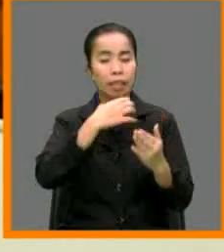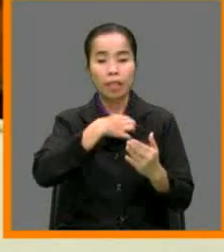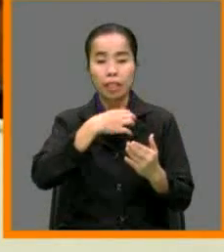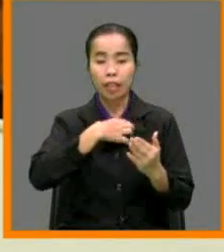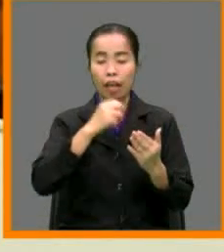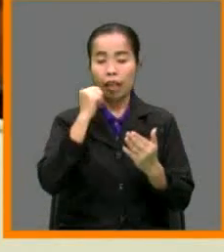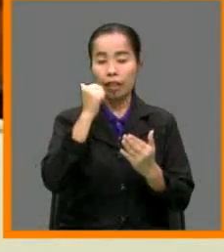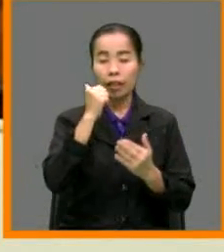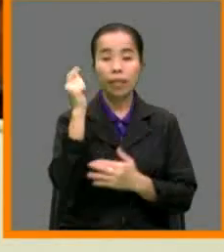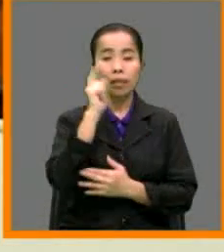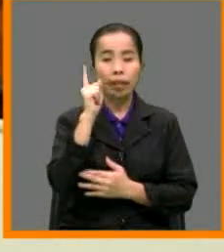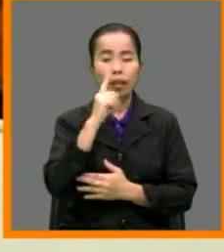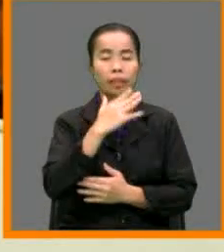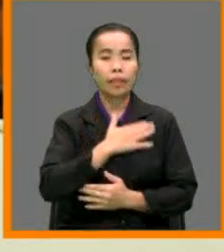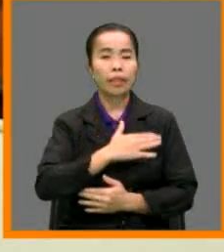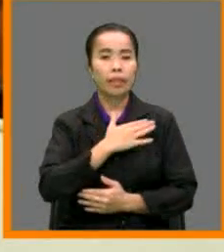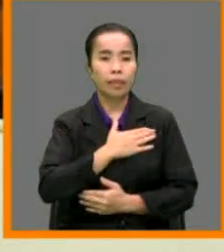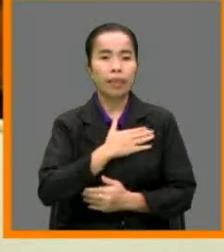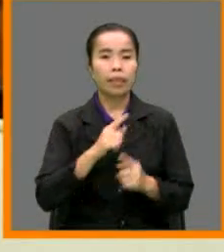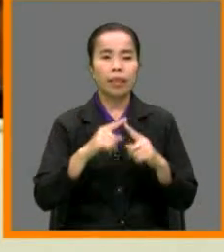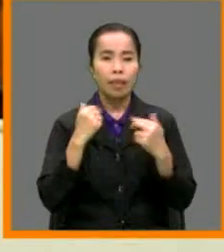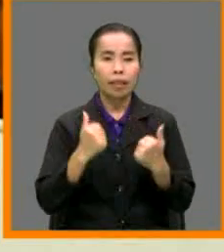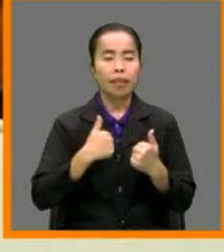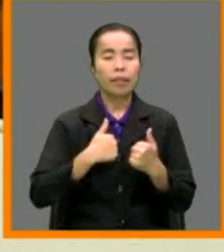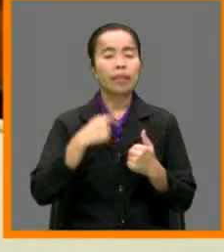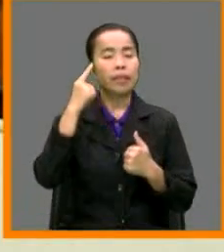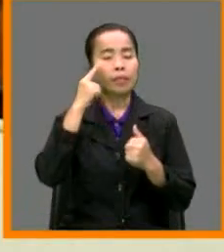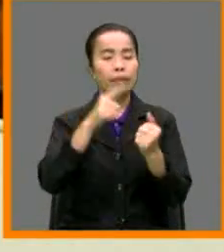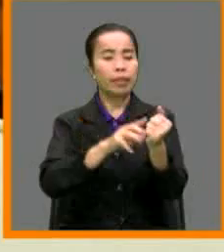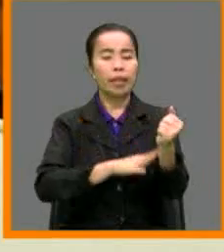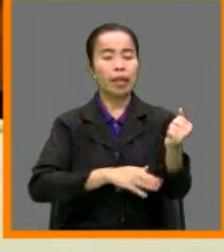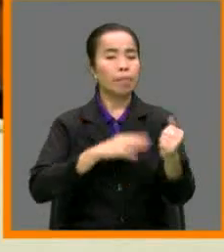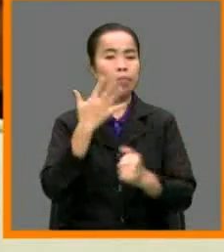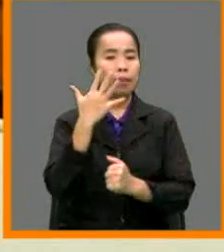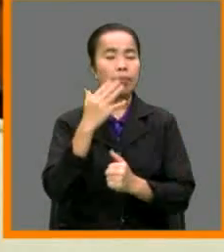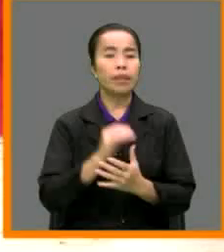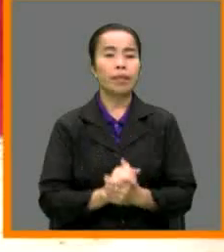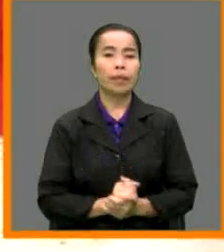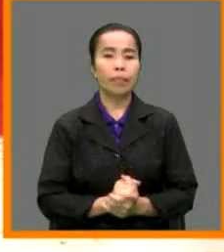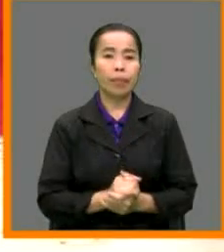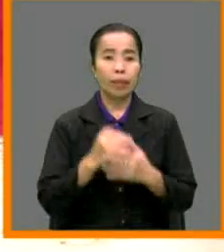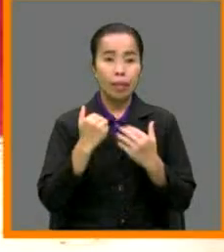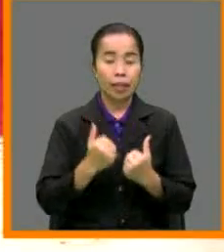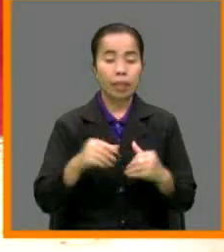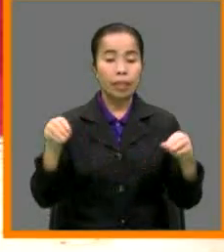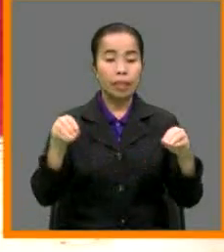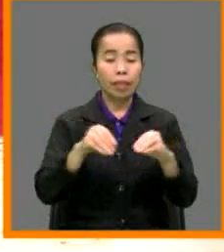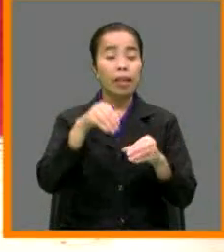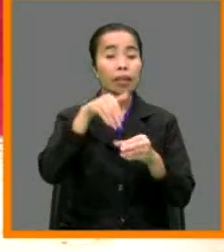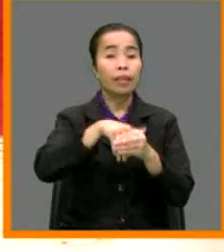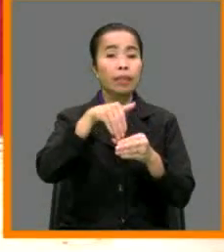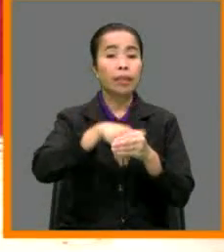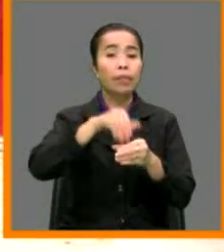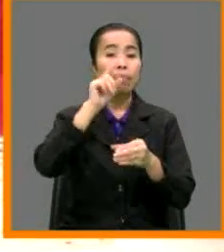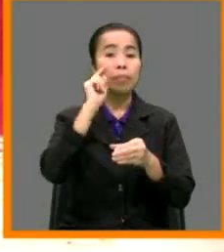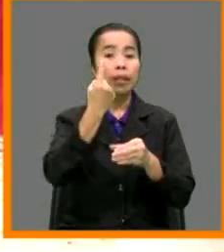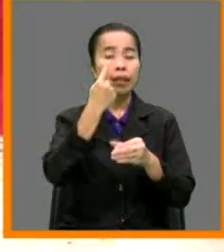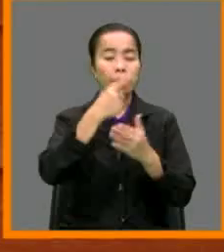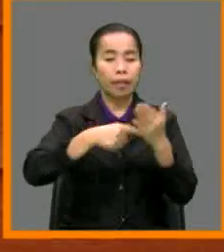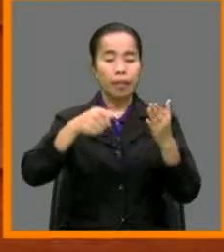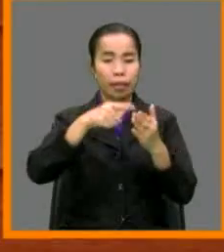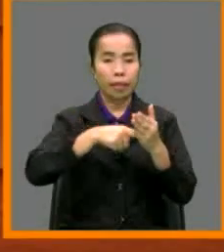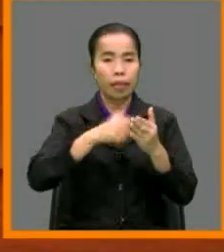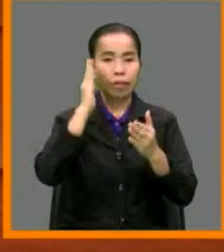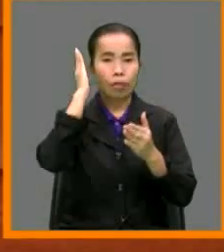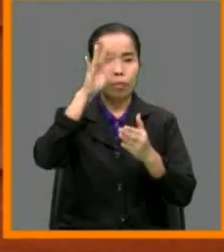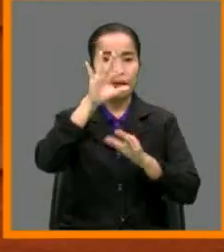แต่ว่าจะไม่นานนะครับไม่นานอย่างที่ว่า การเลือกตั้งใหม่เพื่อใช้สิทธิ์เลือกผู้แทนและผู้บริหารประเ